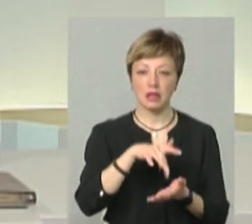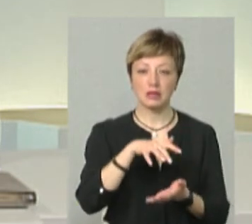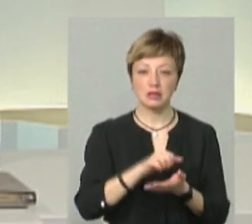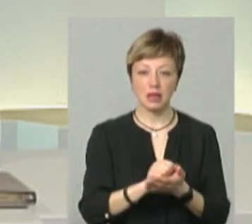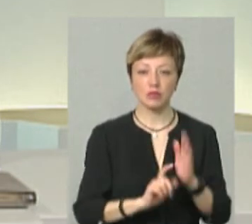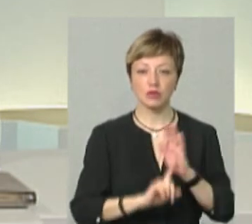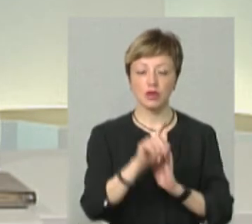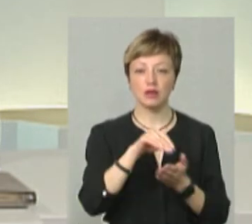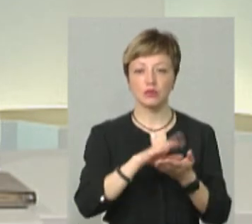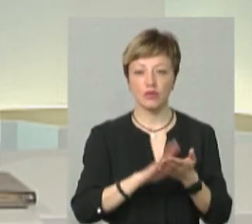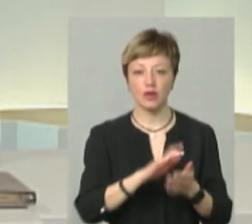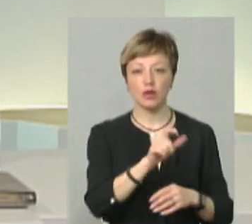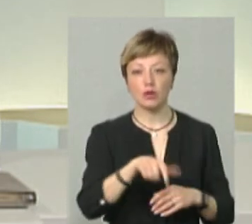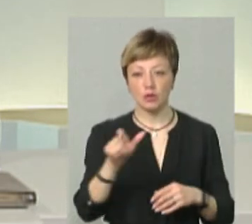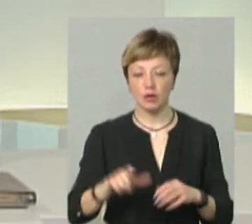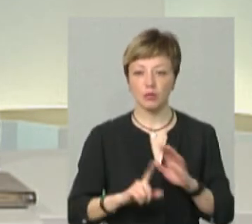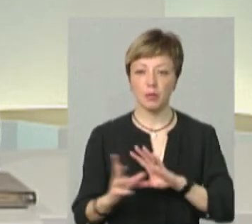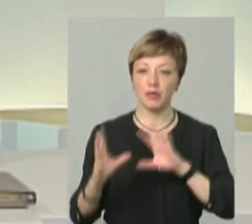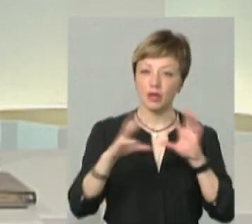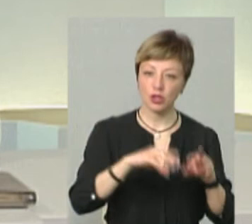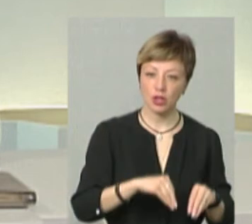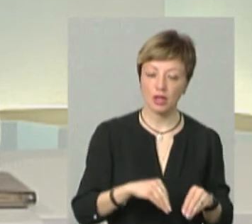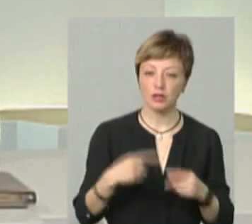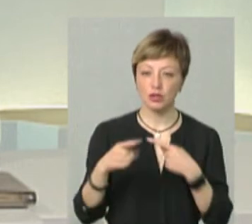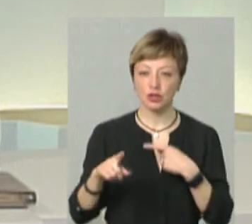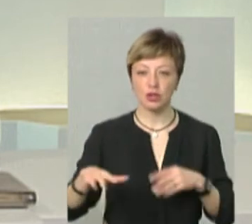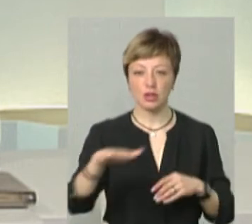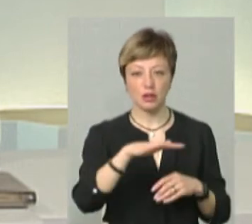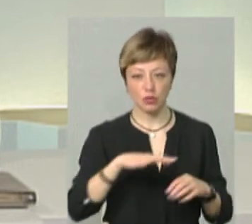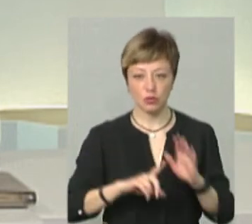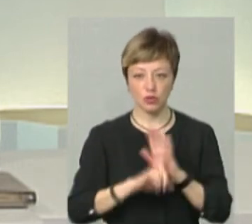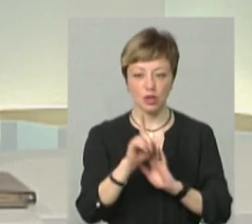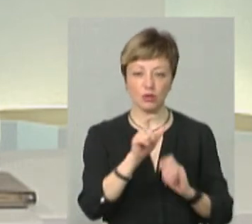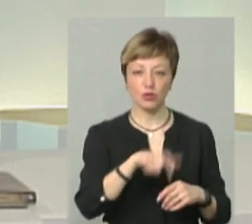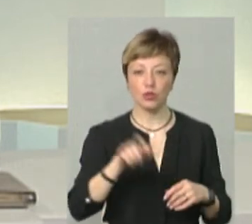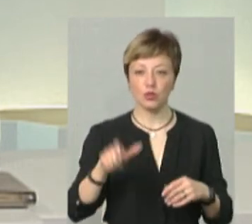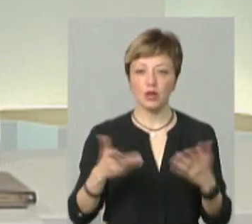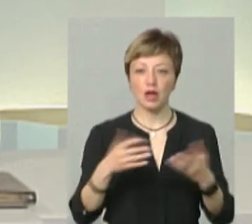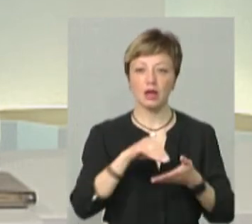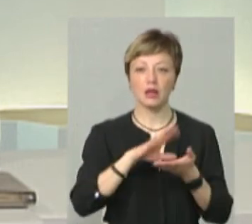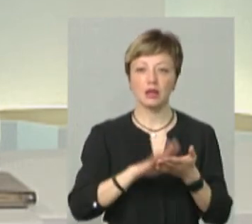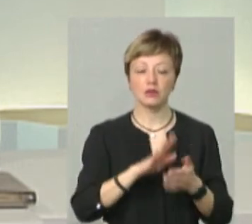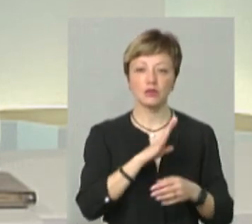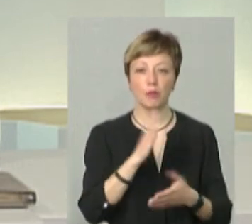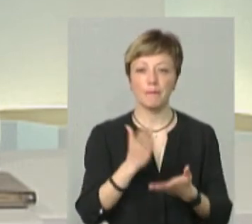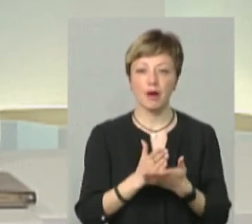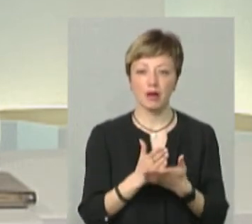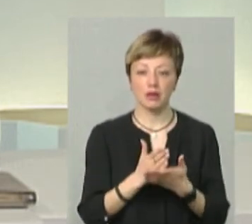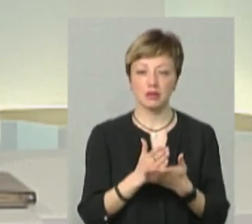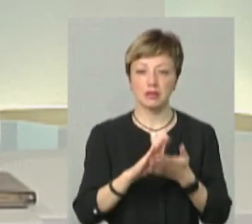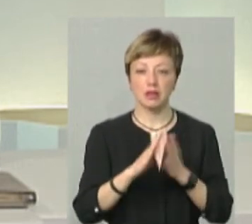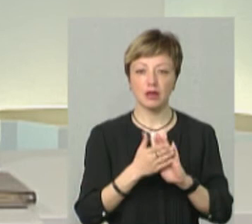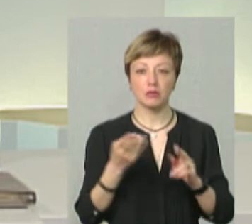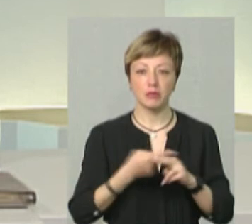служба почала реєструвати навіть тих людей, які почали переїжджати з інших територій. Спочатку це ті люди, які реєструвалися, які мали